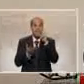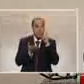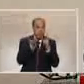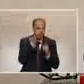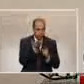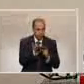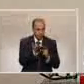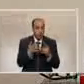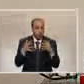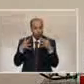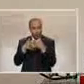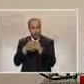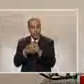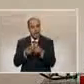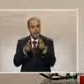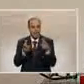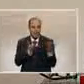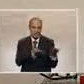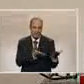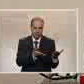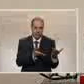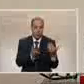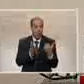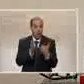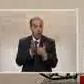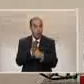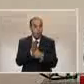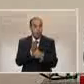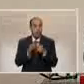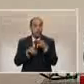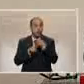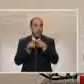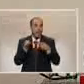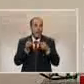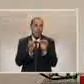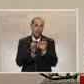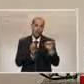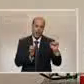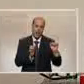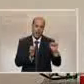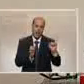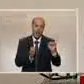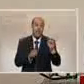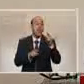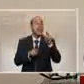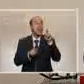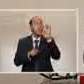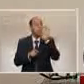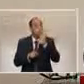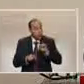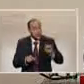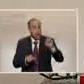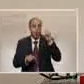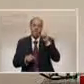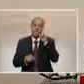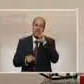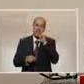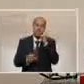اللي هي الشريك الكبير وهوي نصف المجتمع بل هي المجتمع الاساس